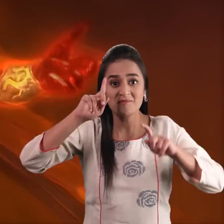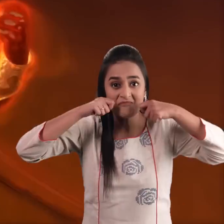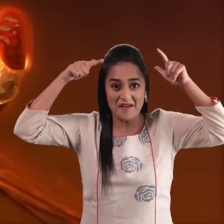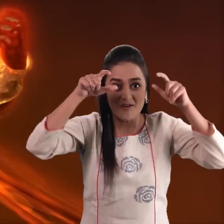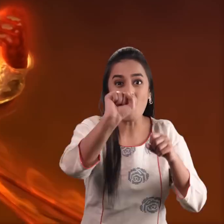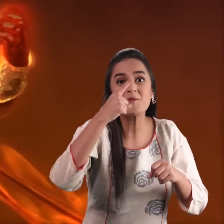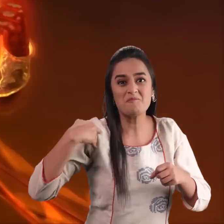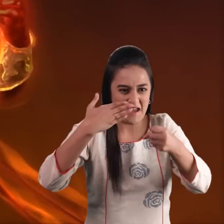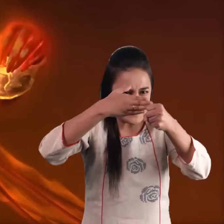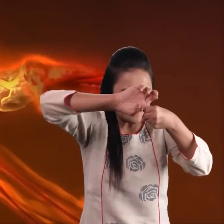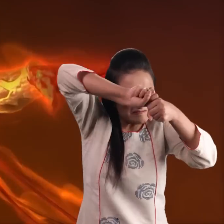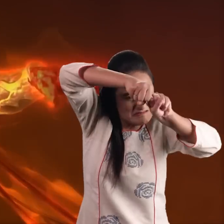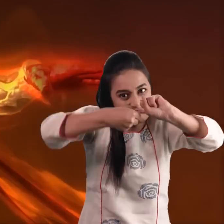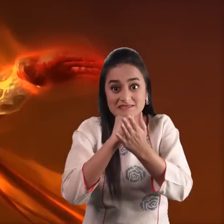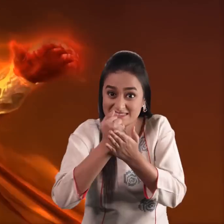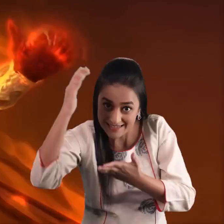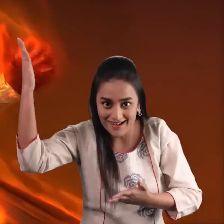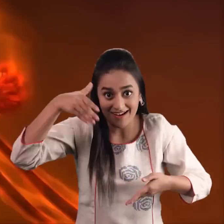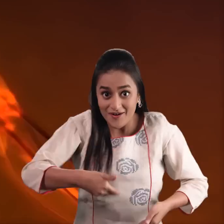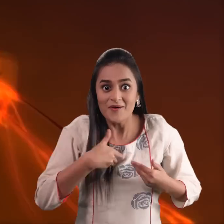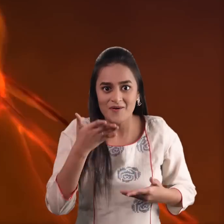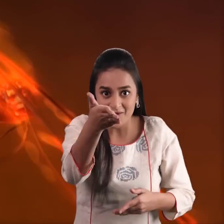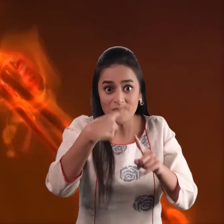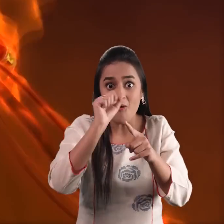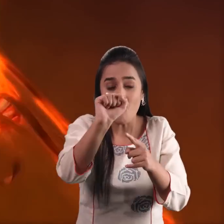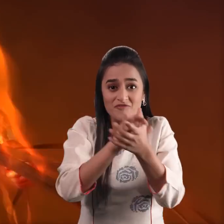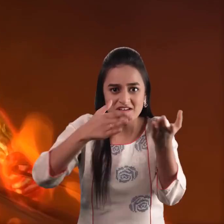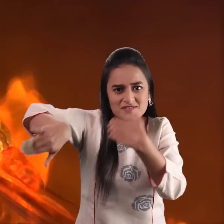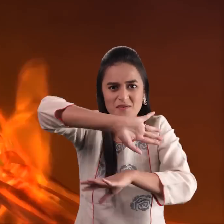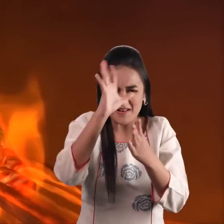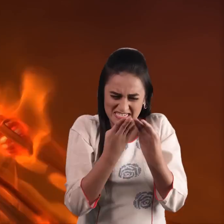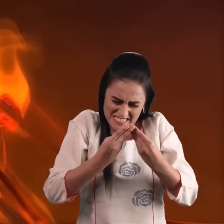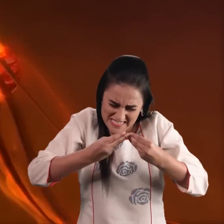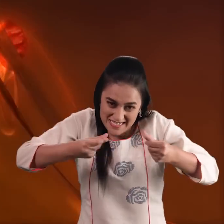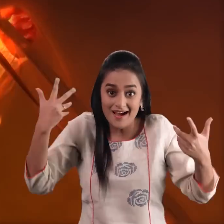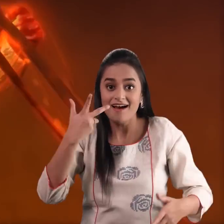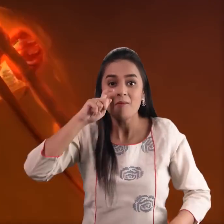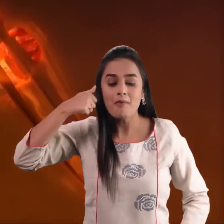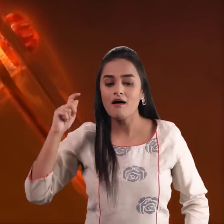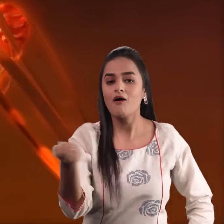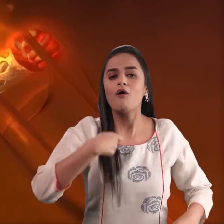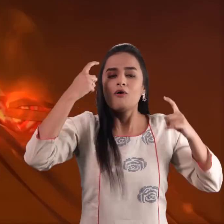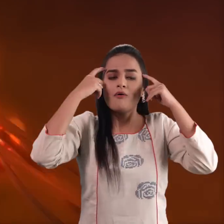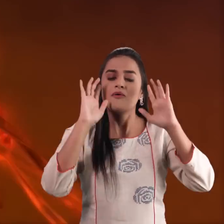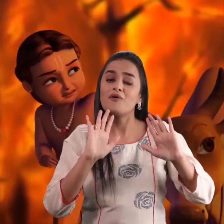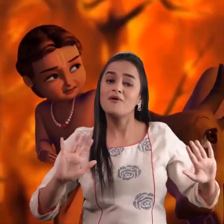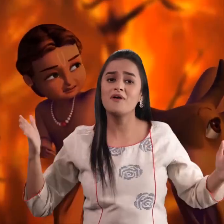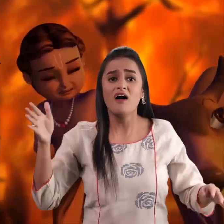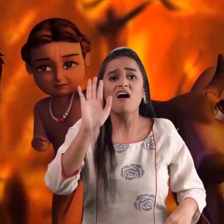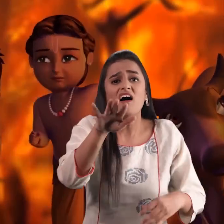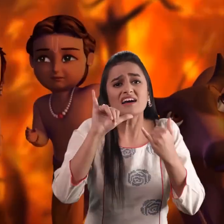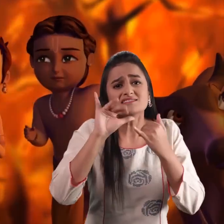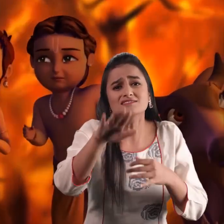वहाँ प्रलंबसुर तेरे भाई की चटनी बना रहा है और यहाँ मैं तुझे और तेरे दोस्तों को भून डालूंगा ताकि महाराज कंस को कोई भय न रहे।